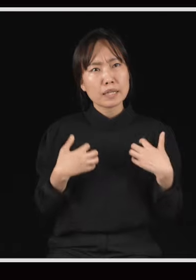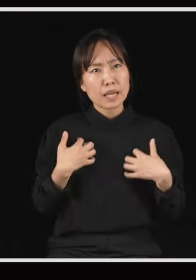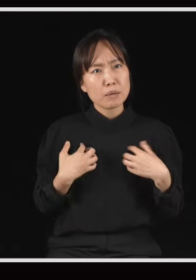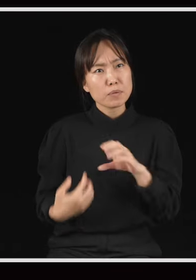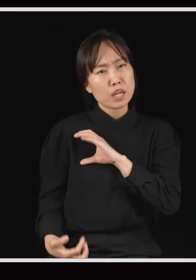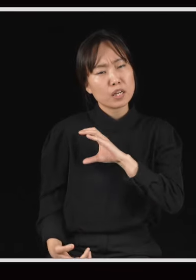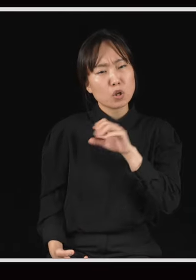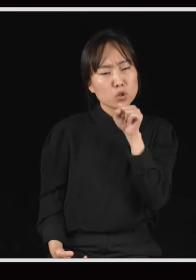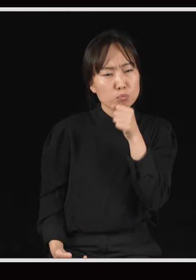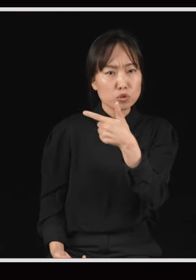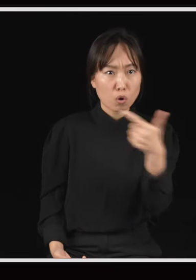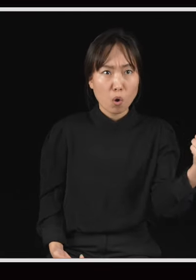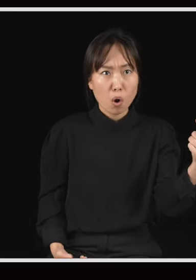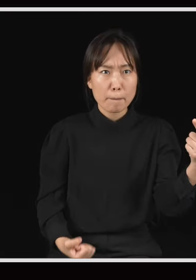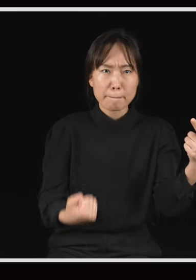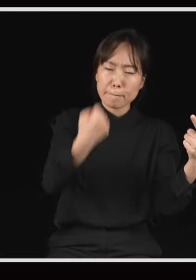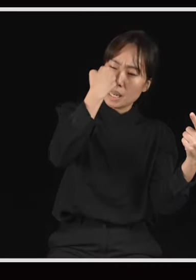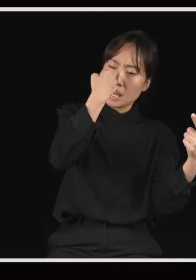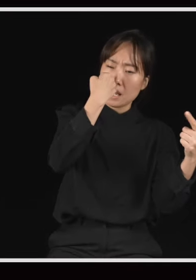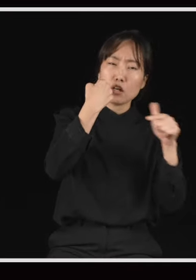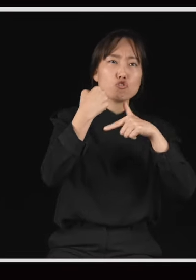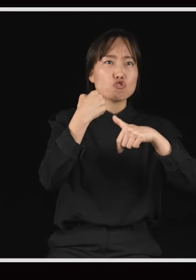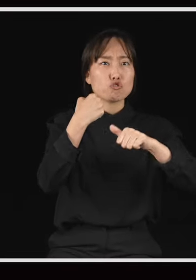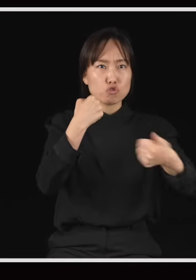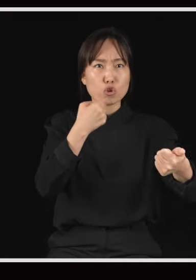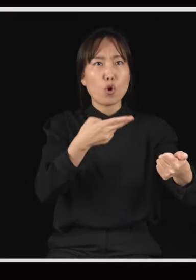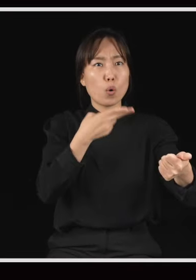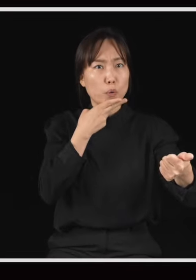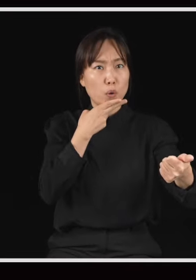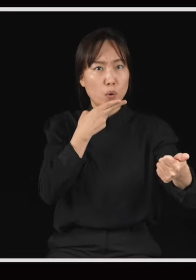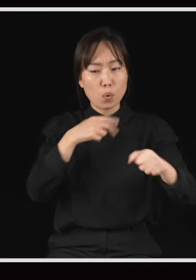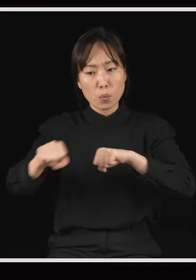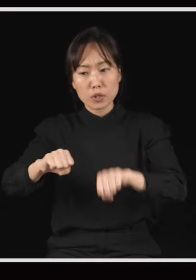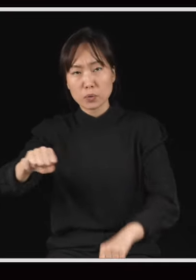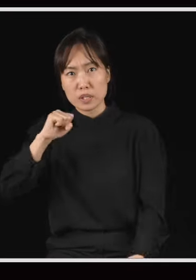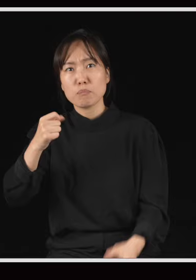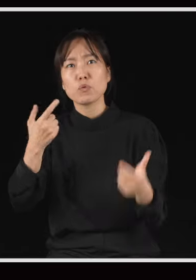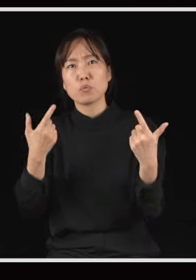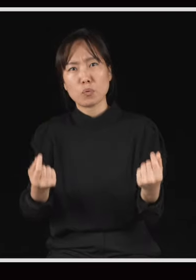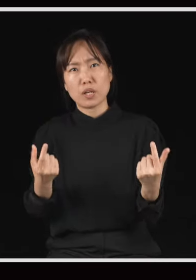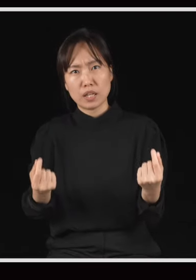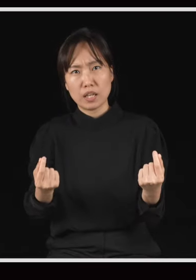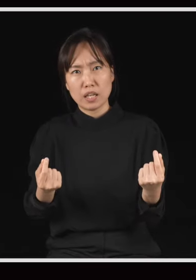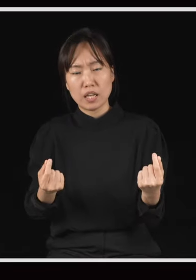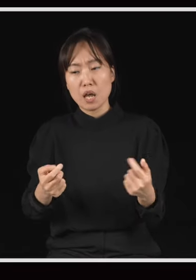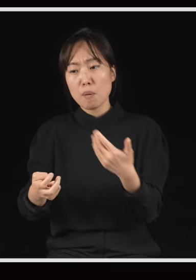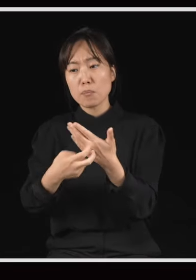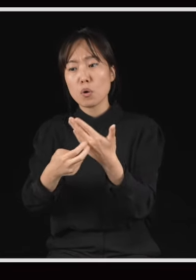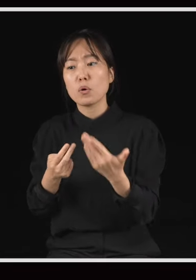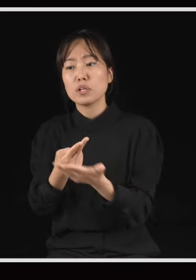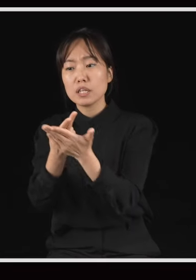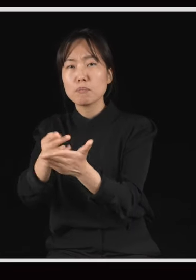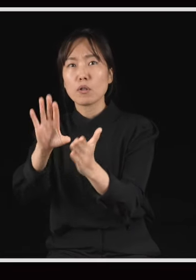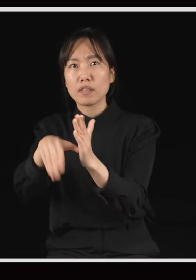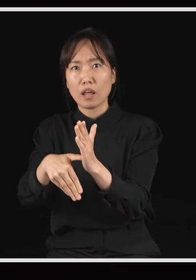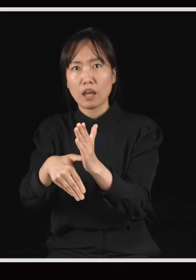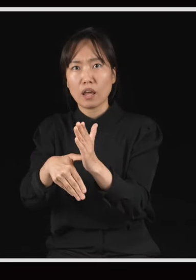높으면 세게 한 방 맞아도 안 죽잖아요. 내재 역량은 똑같은 개념입니다. 실제로 원래 병원에서